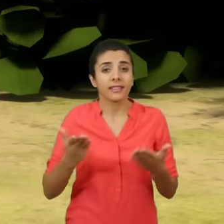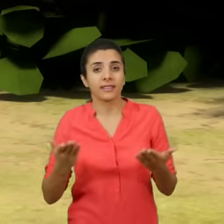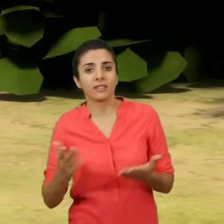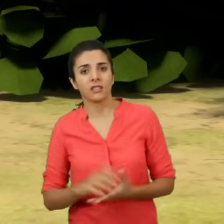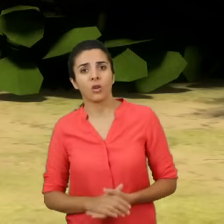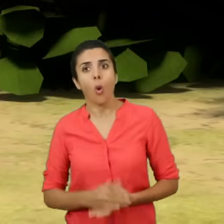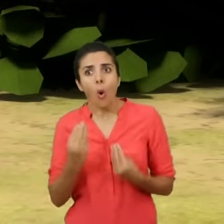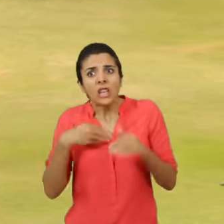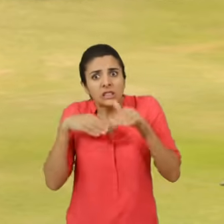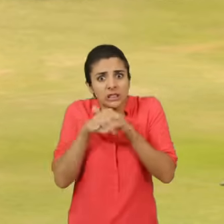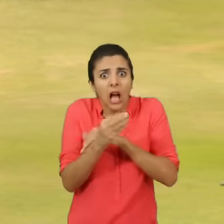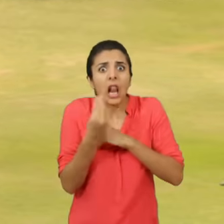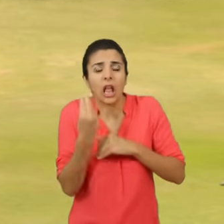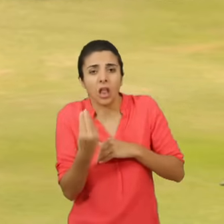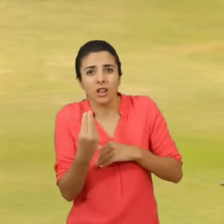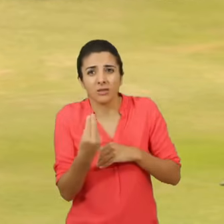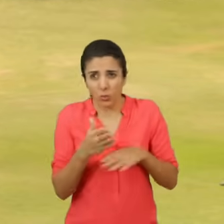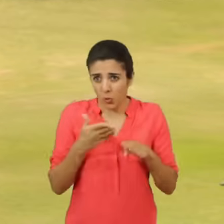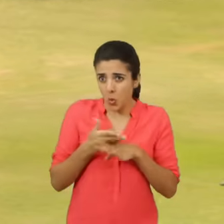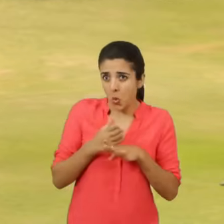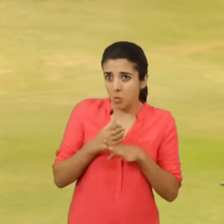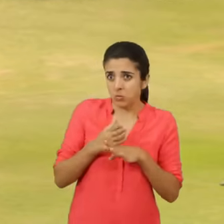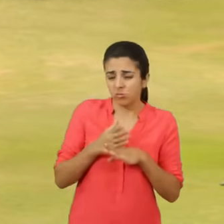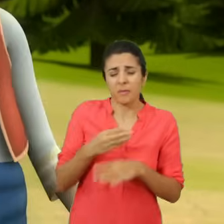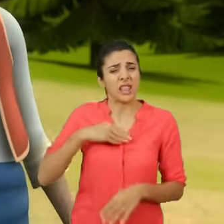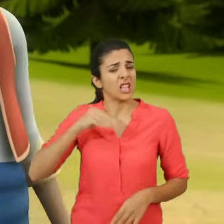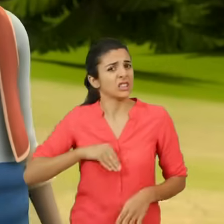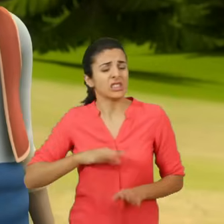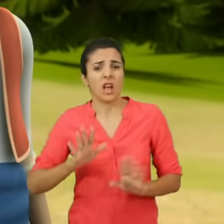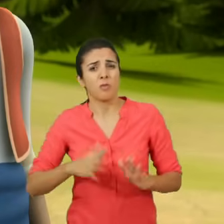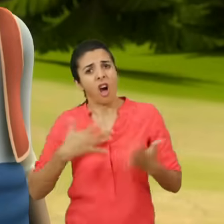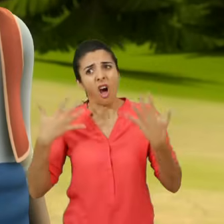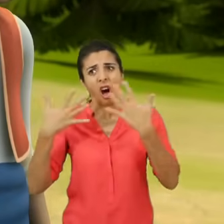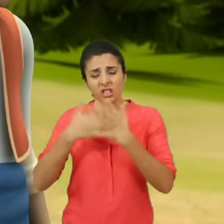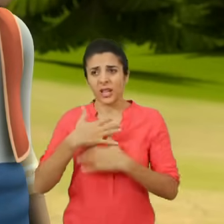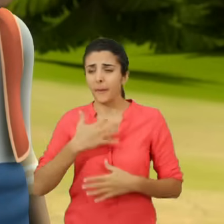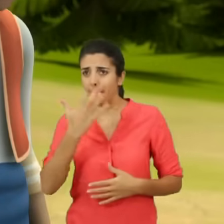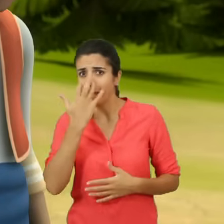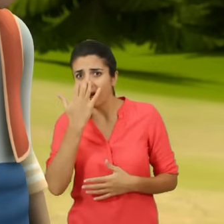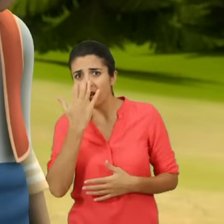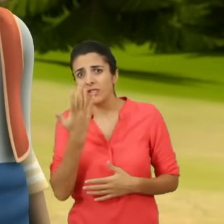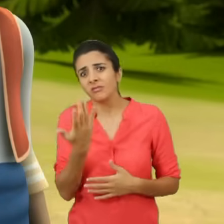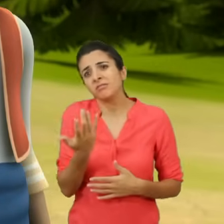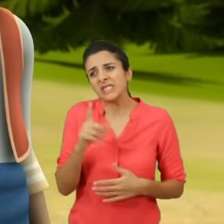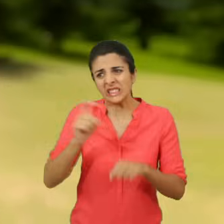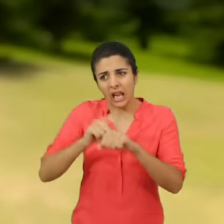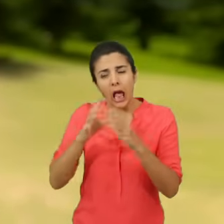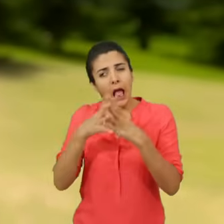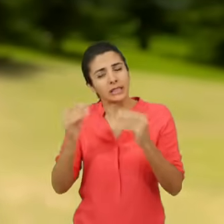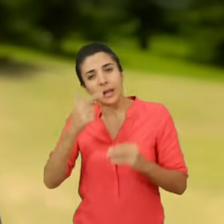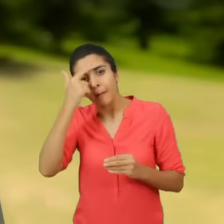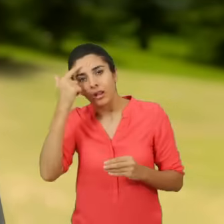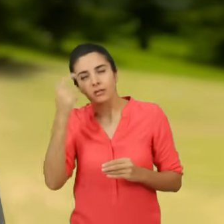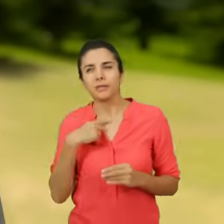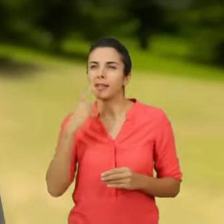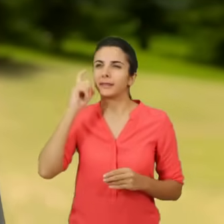Biz atlattık. Öyle mi dersin? Hiç sanmıyorum. Akşam olmasını bekleyelim. Kızgınlıkları geçer belki.